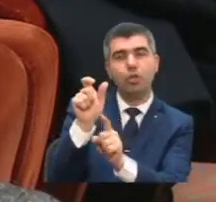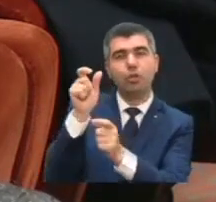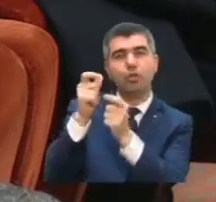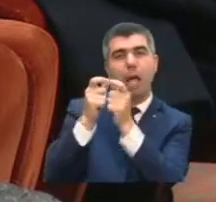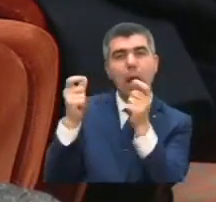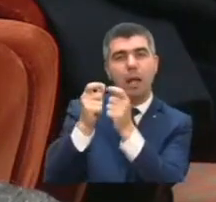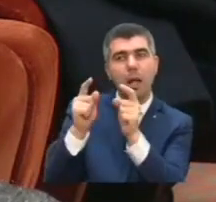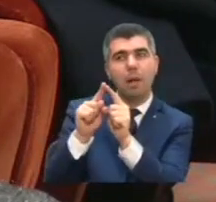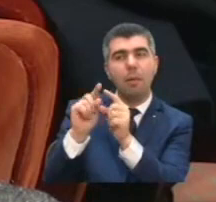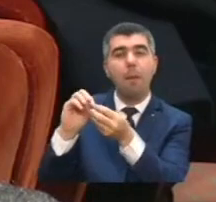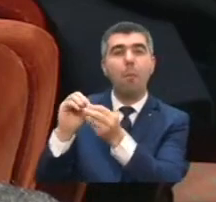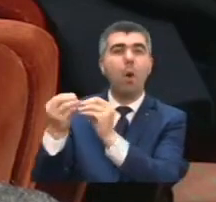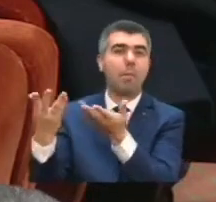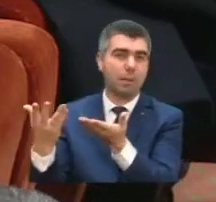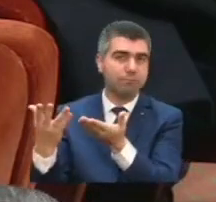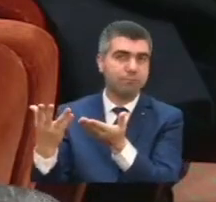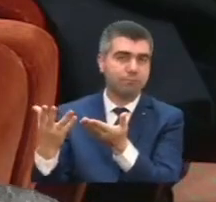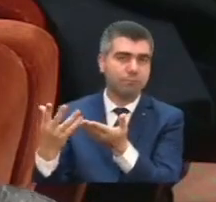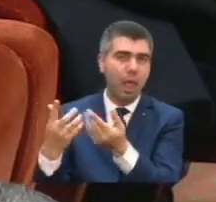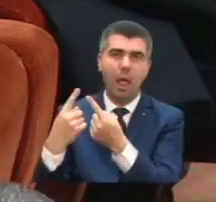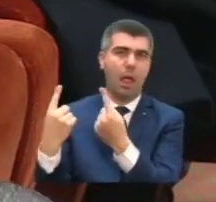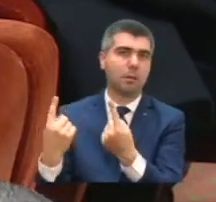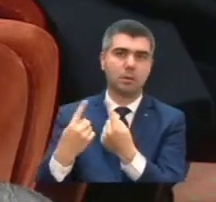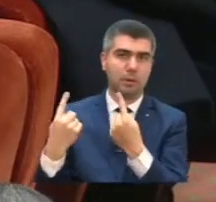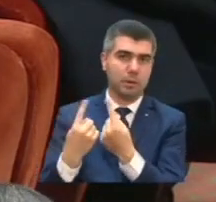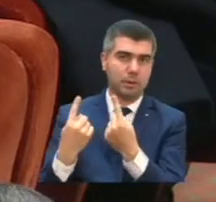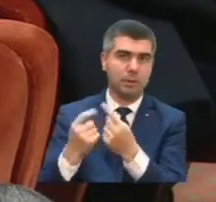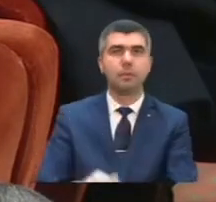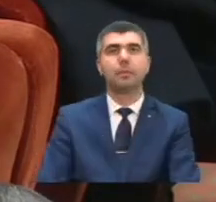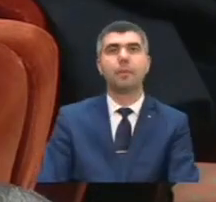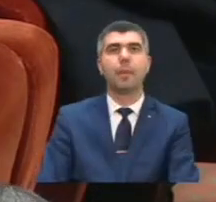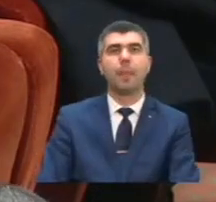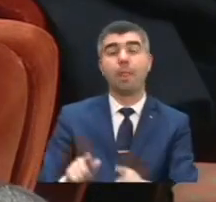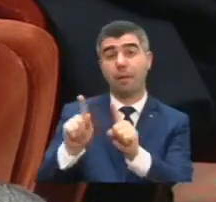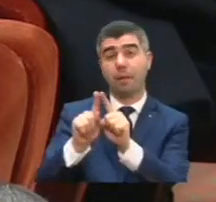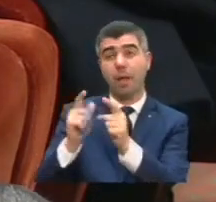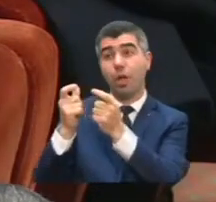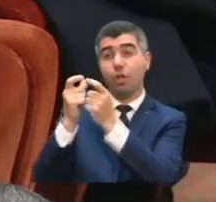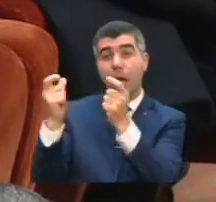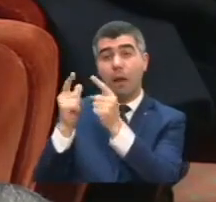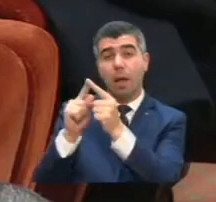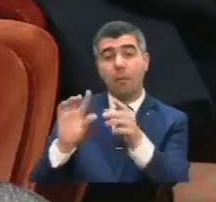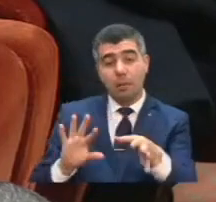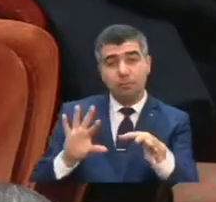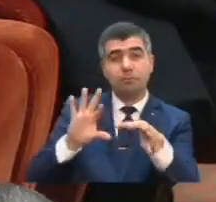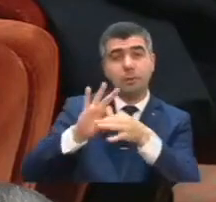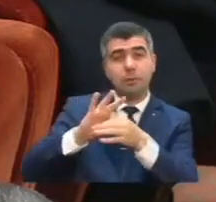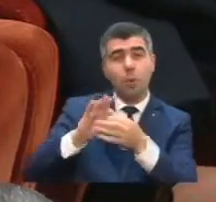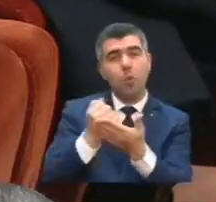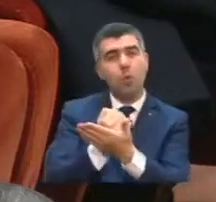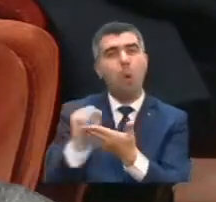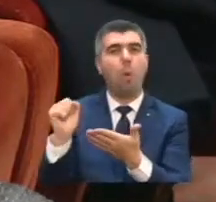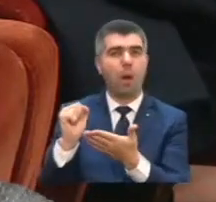مشاكل، وهذا يقع باستمرار، وبطبيعة الحال هذه الشركة كان ممكن نفسخوا معها العقدة حنا، وما بغيناش نفسخوا معها العقدة